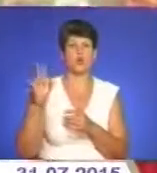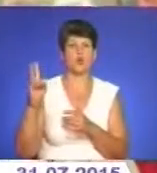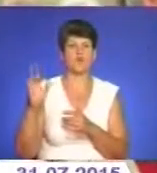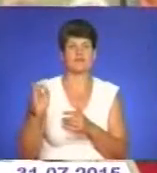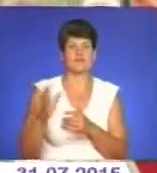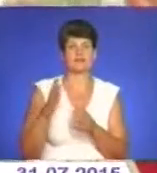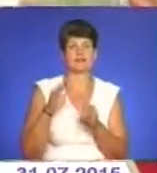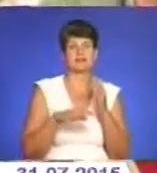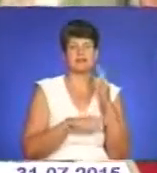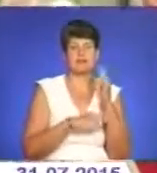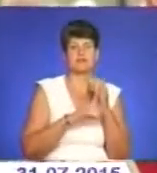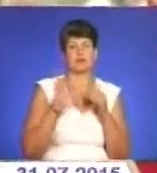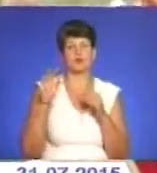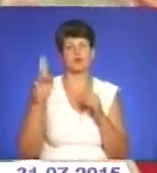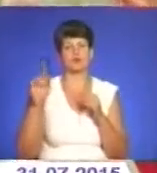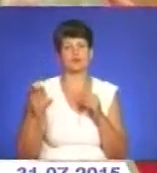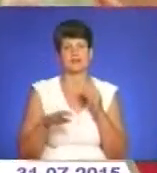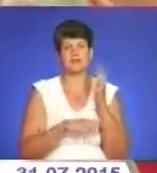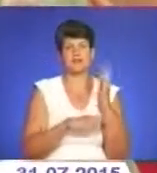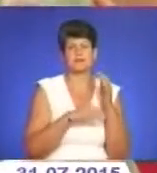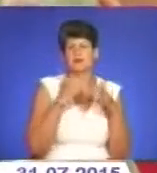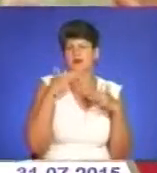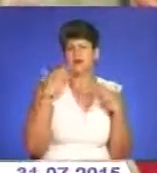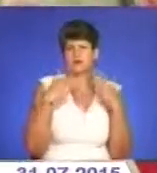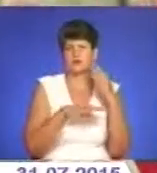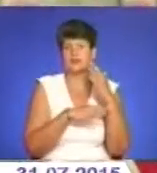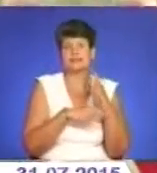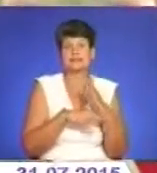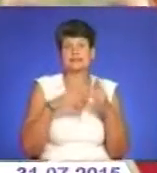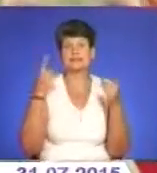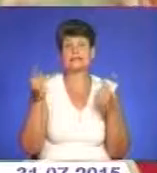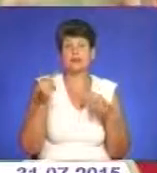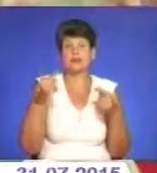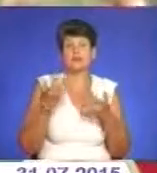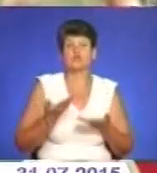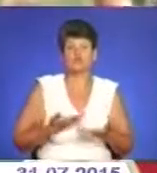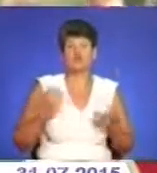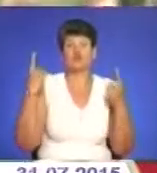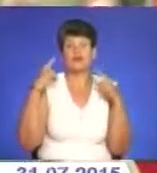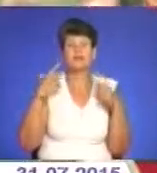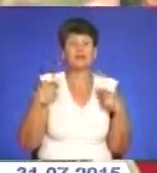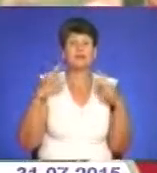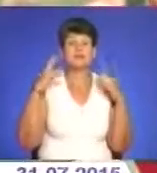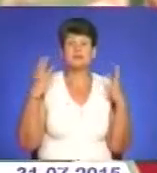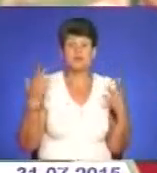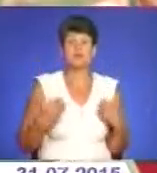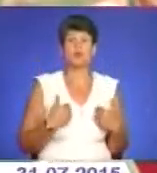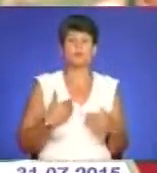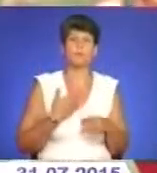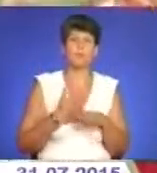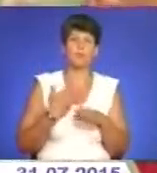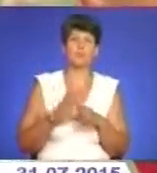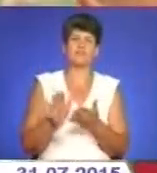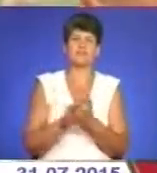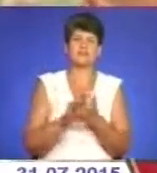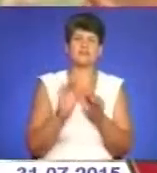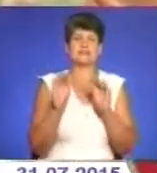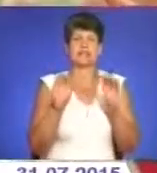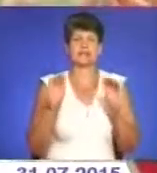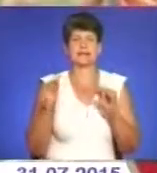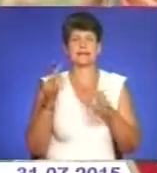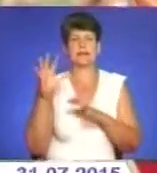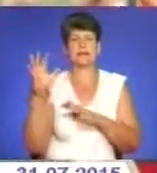оцтове дерево, дуже багато дерев. Тут тернополяни живуть в касці, про яку просто навіть не знають. Тому ми хочемо поступово це вичищати, ставити таблички,